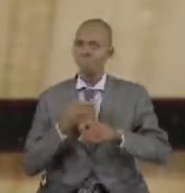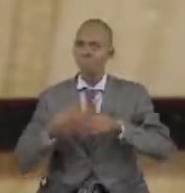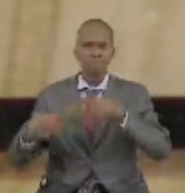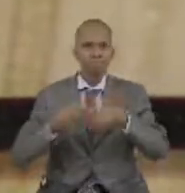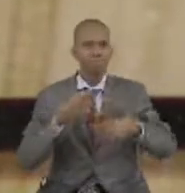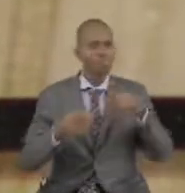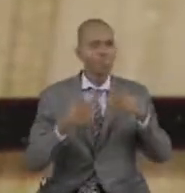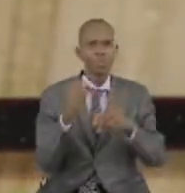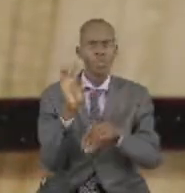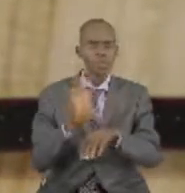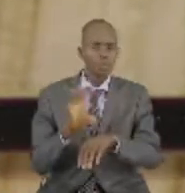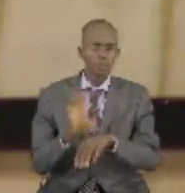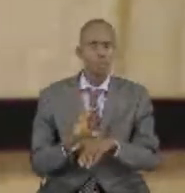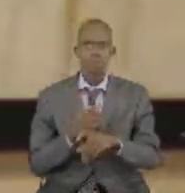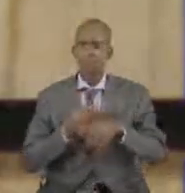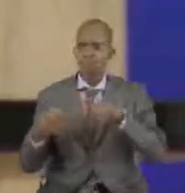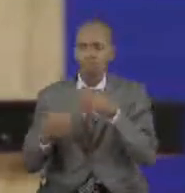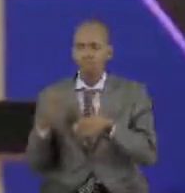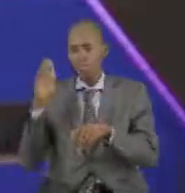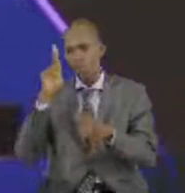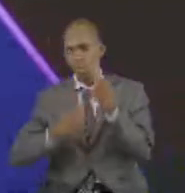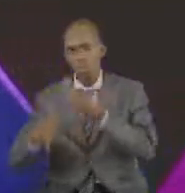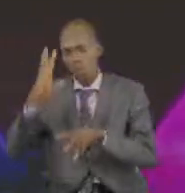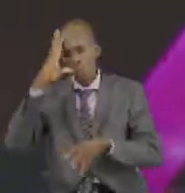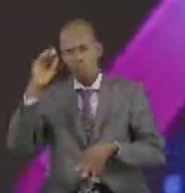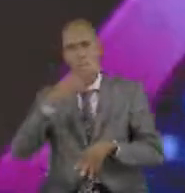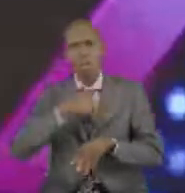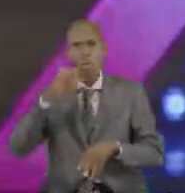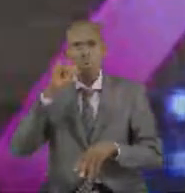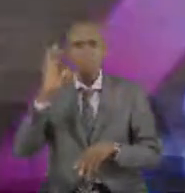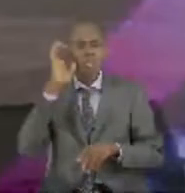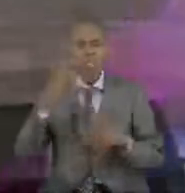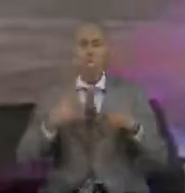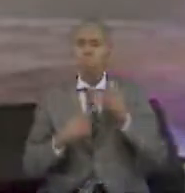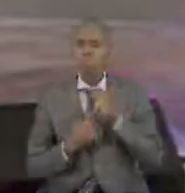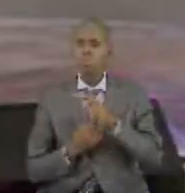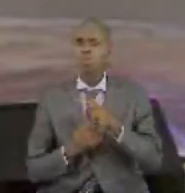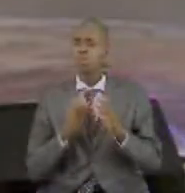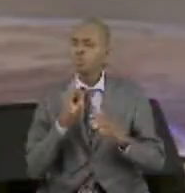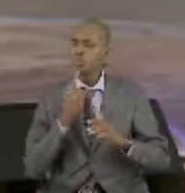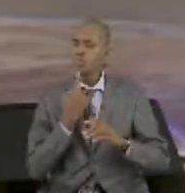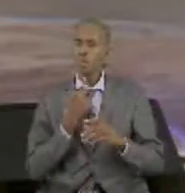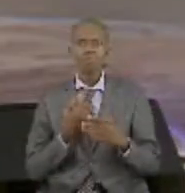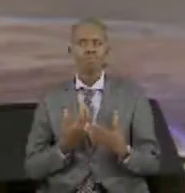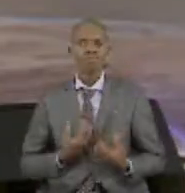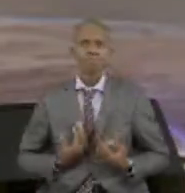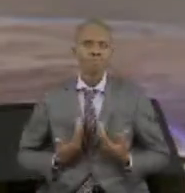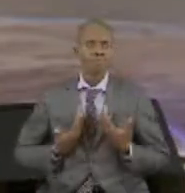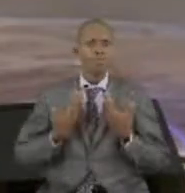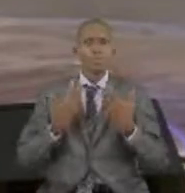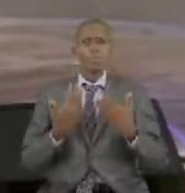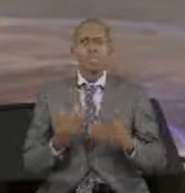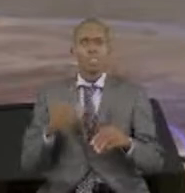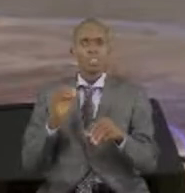et l'empressement de la persécution de l'église des hommes et deux femmes il a manifesté le zèle et l'empressement